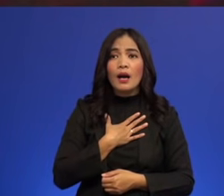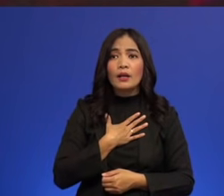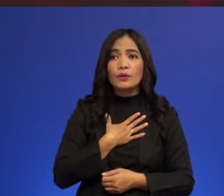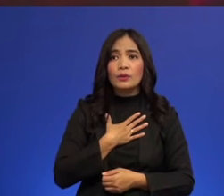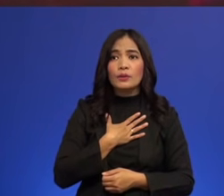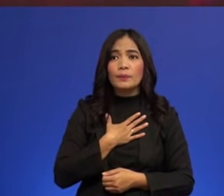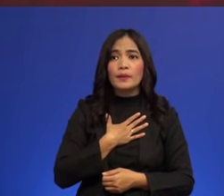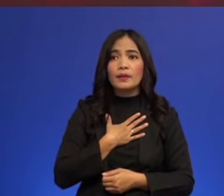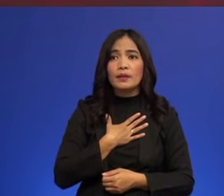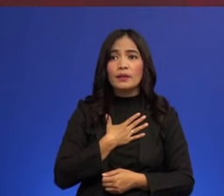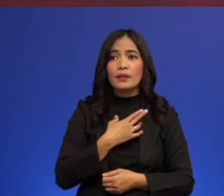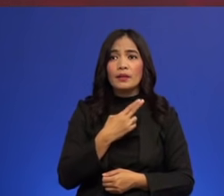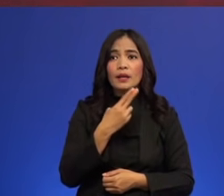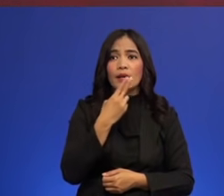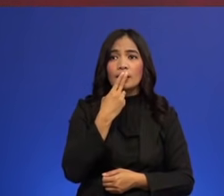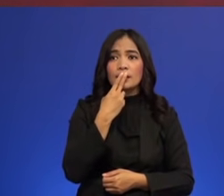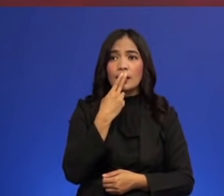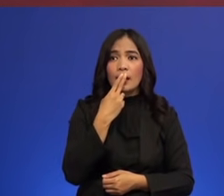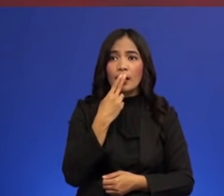Aku